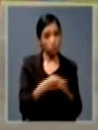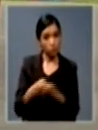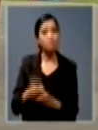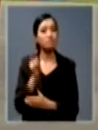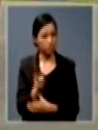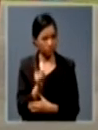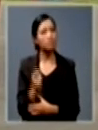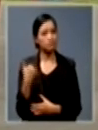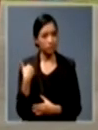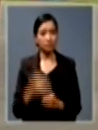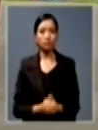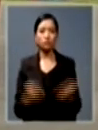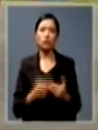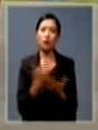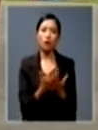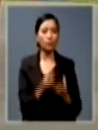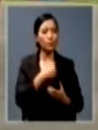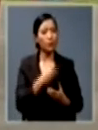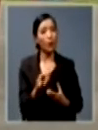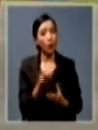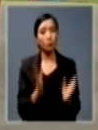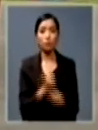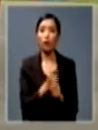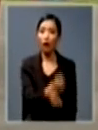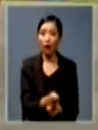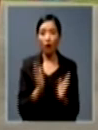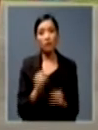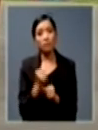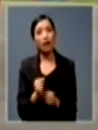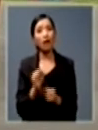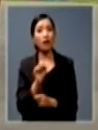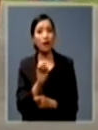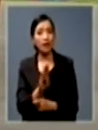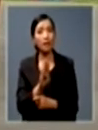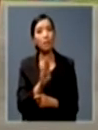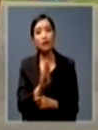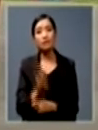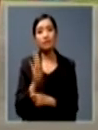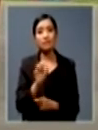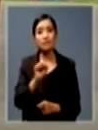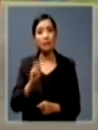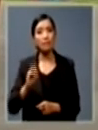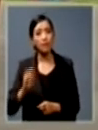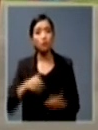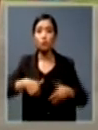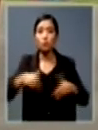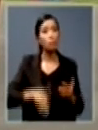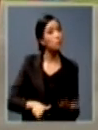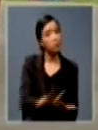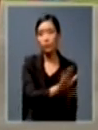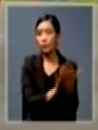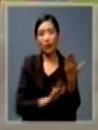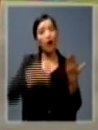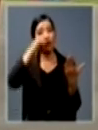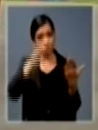งๆนะครับไม่ว่าจะเป็นผู้มีรายได้น้อยเป็นเกษตรกรเป็นผู้ประกอบการ SME เป็นประชาชนทั่วไปทั้งประเทศ